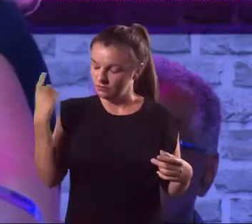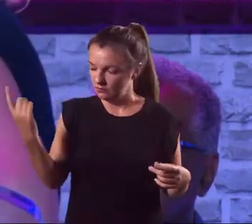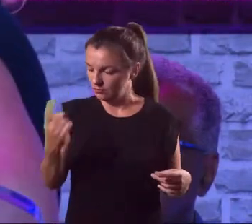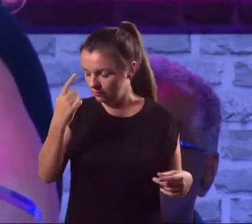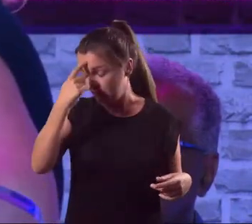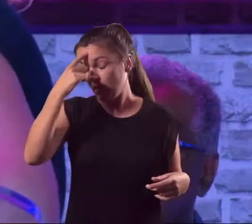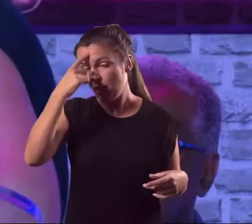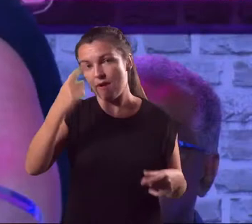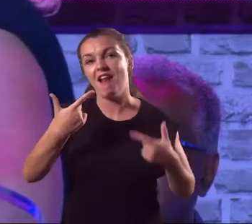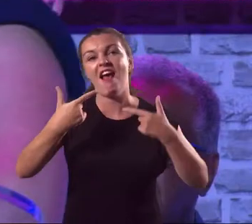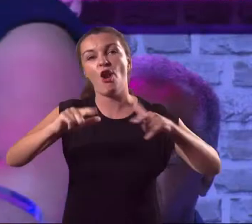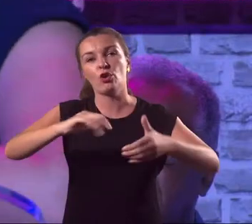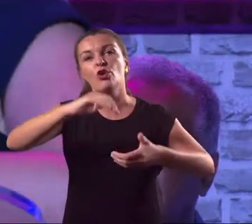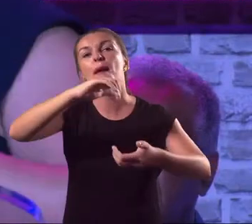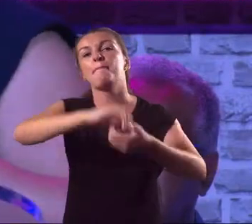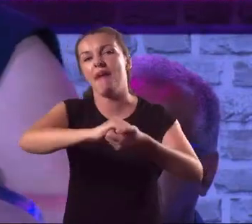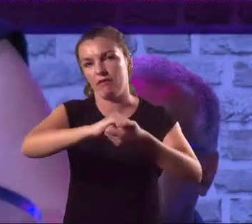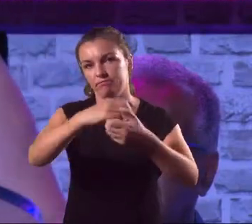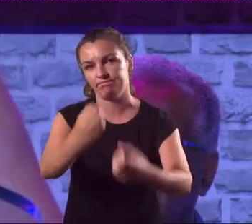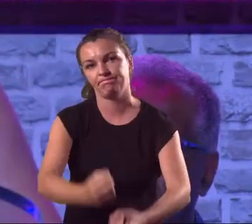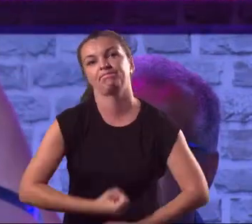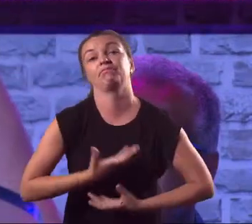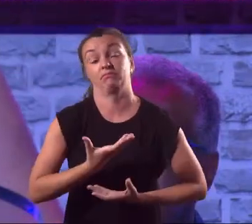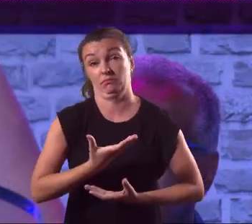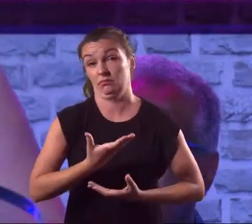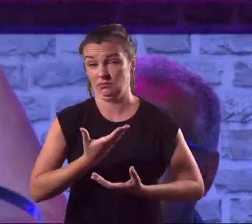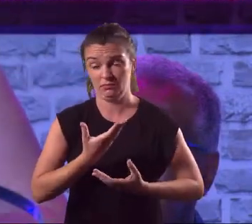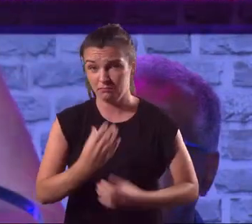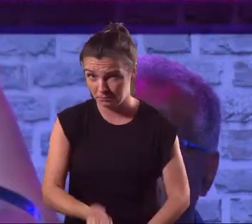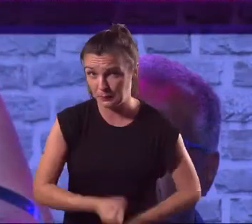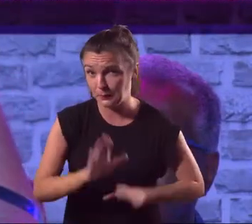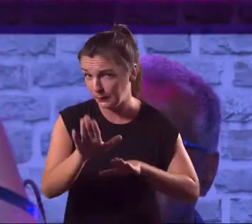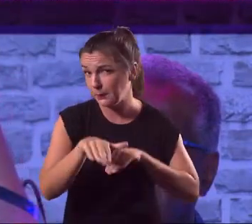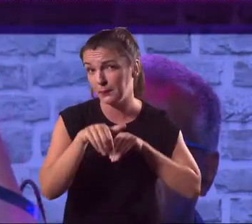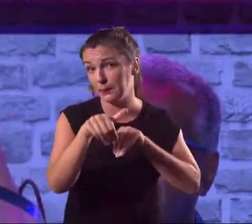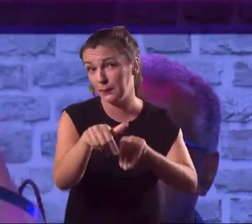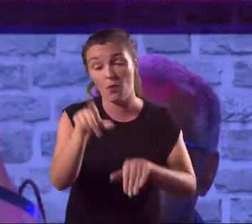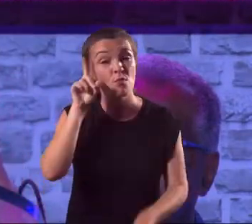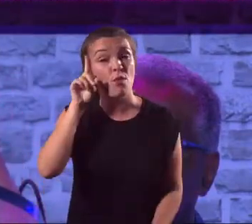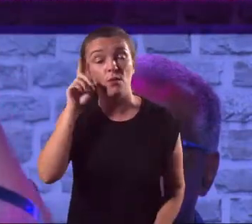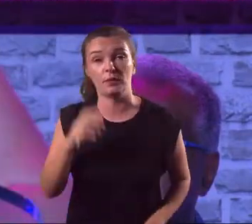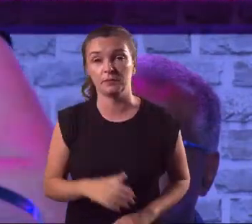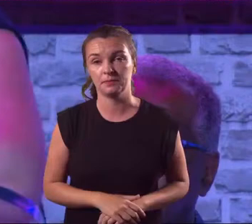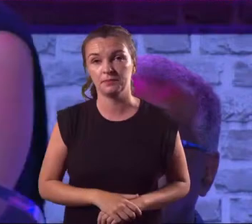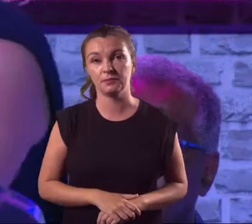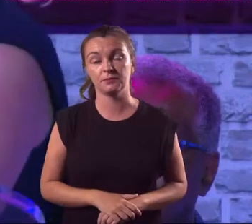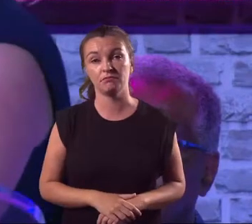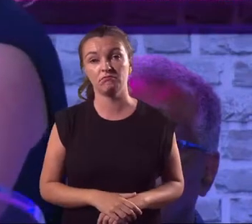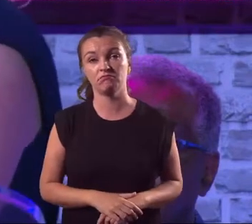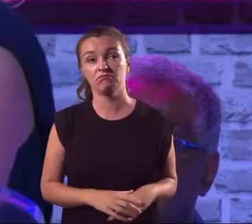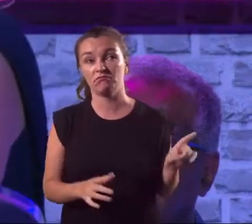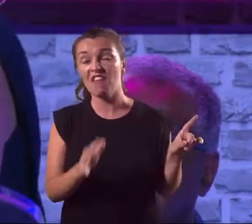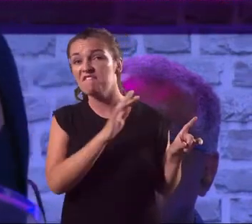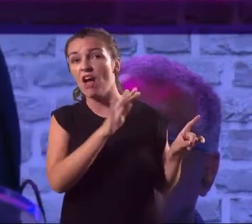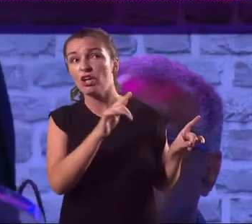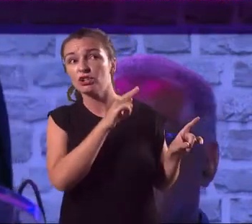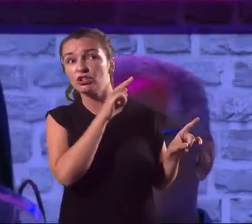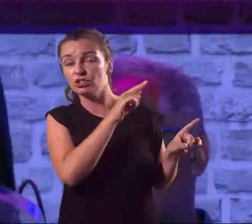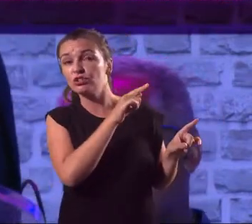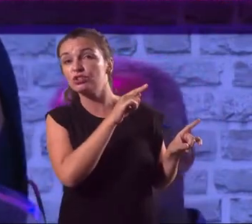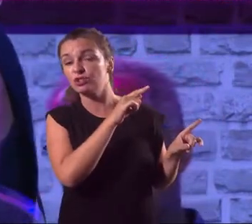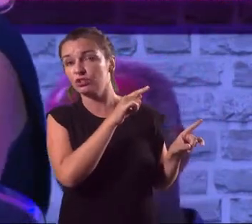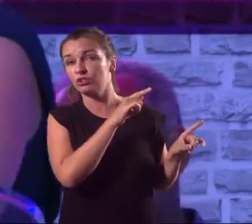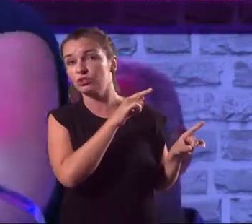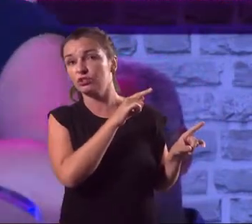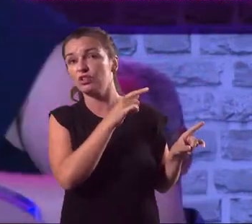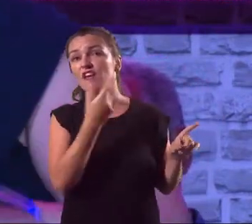langue de la paix. Et nous continuerons de le faire parce qu'il est insupportable que la France n'ait pas encore déposé une